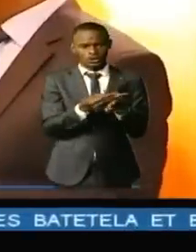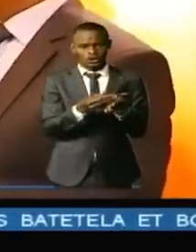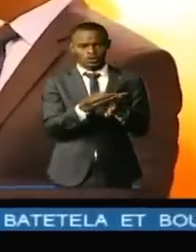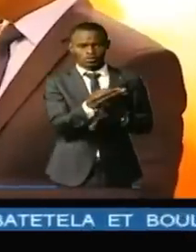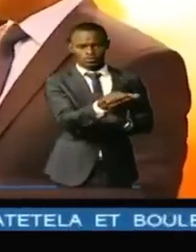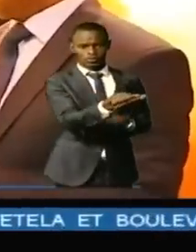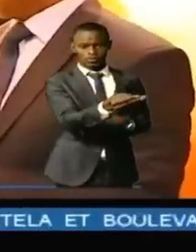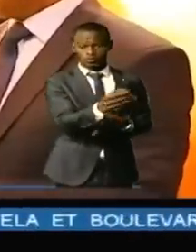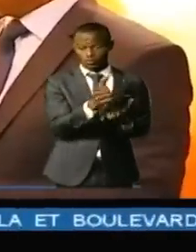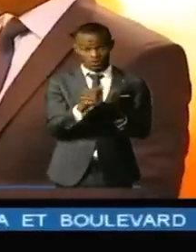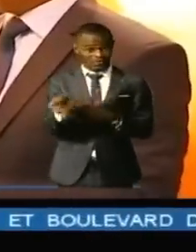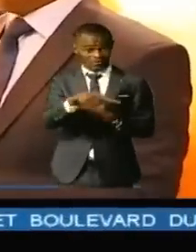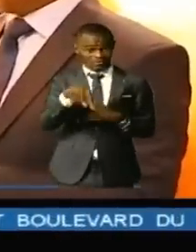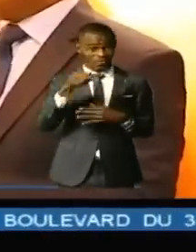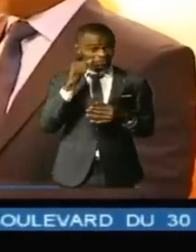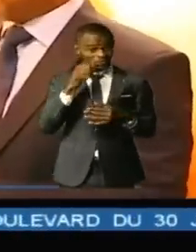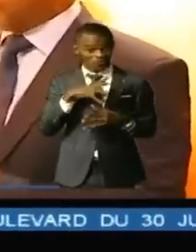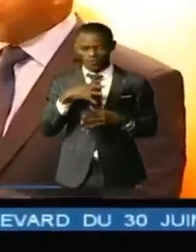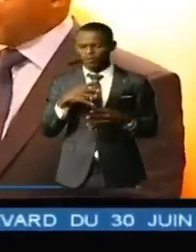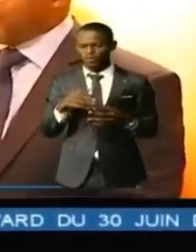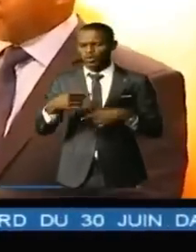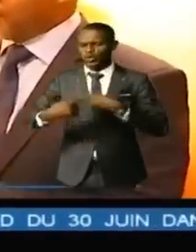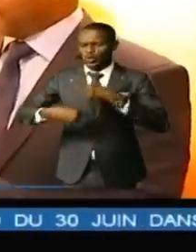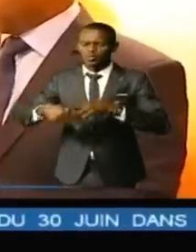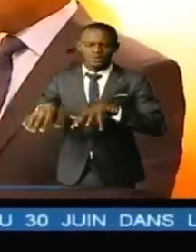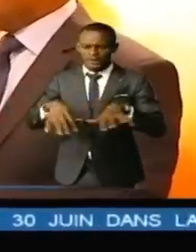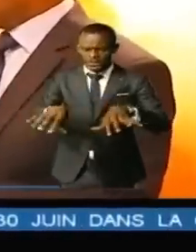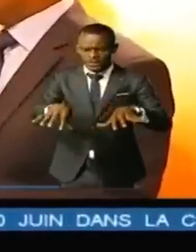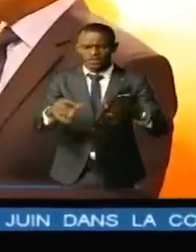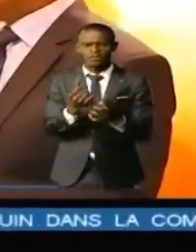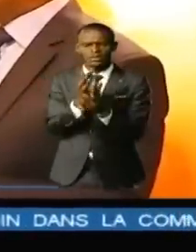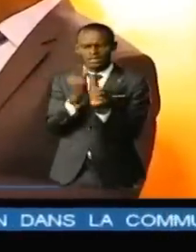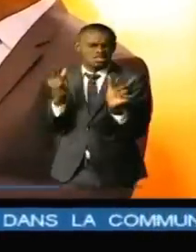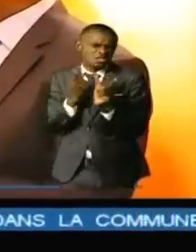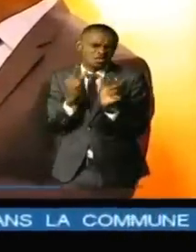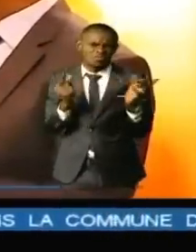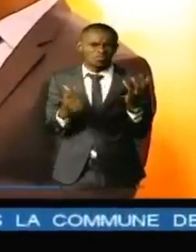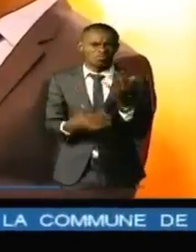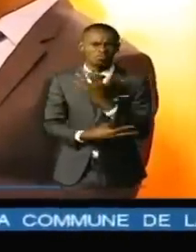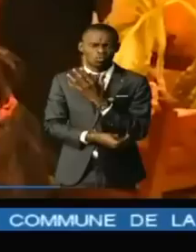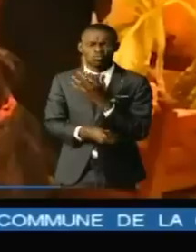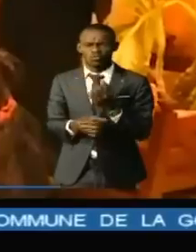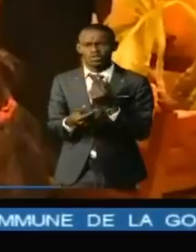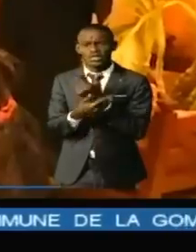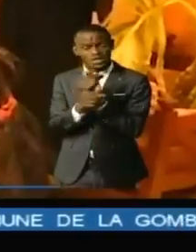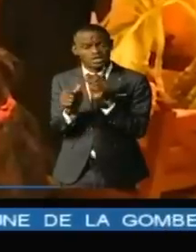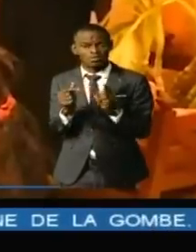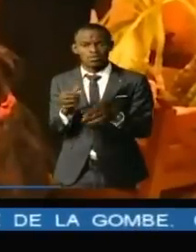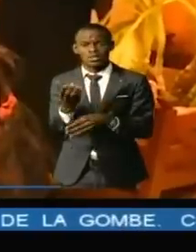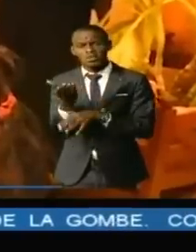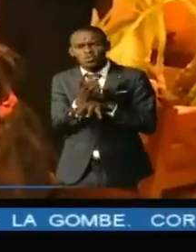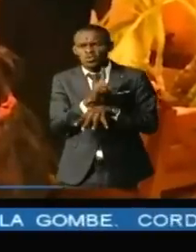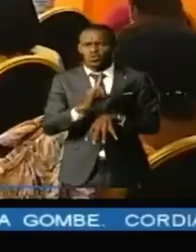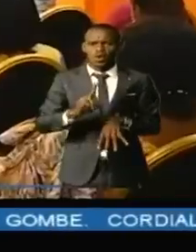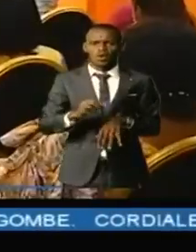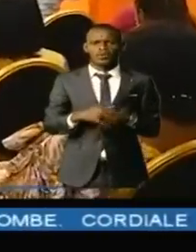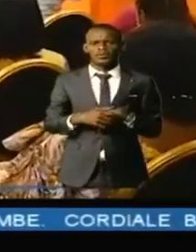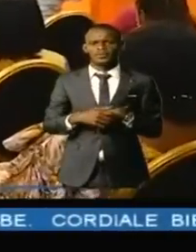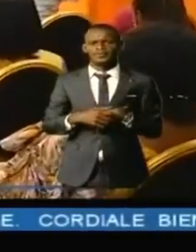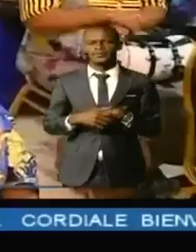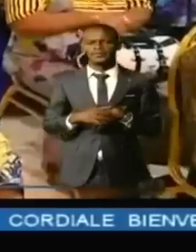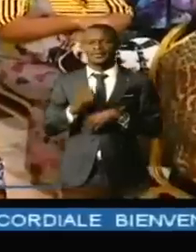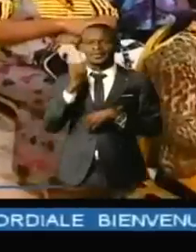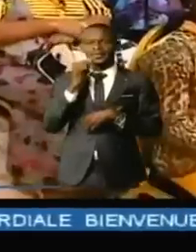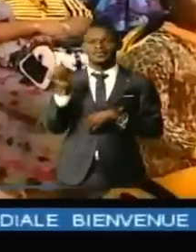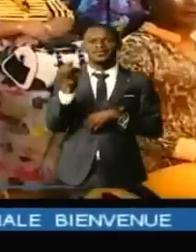activité qui rende nos membres, nos mamans, nos membres du parti autonomes. Geste salué par toutes les